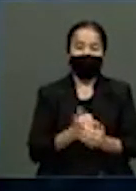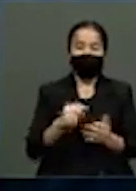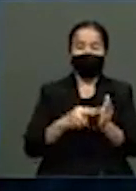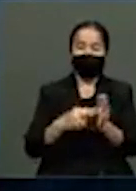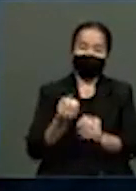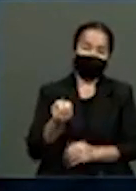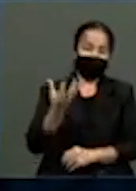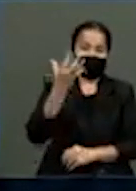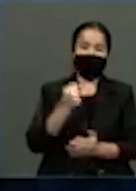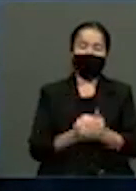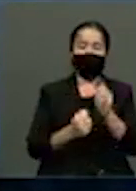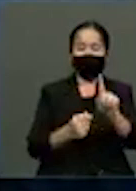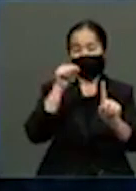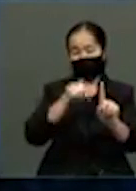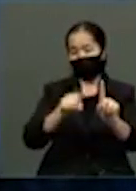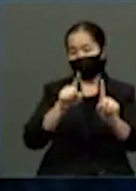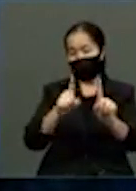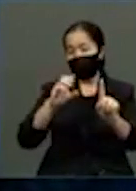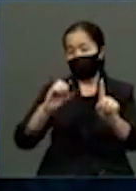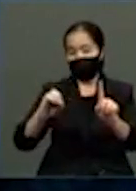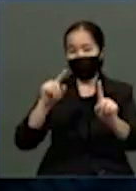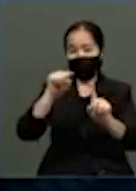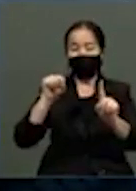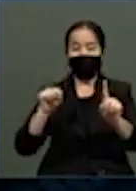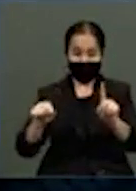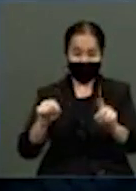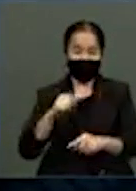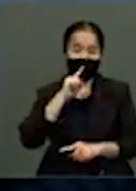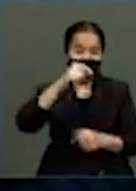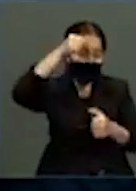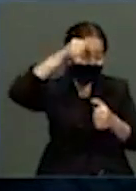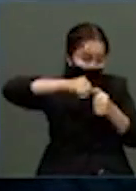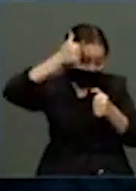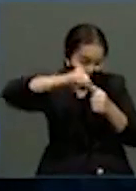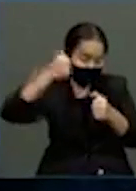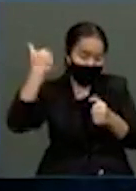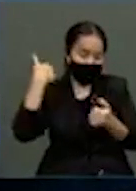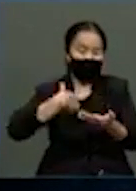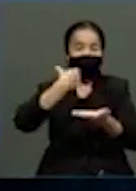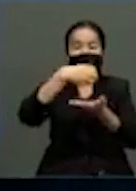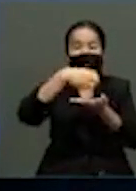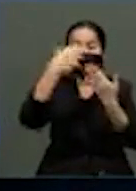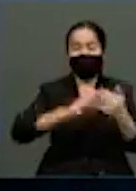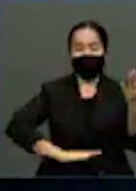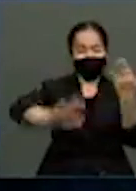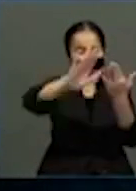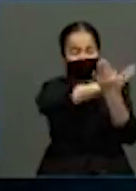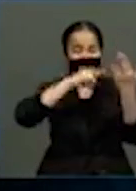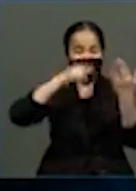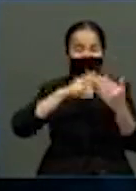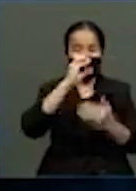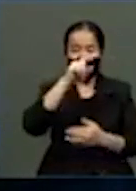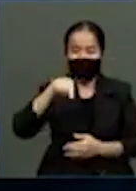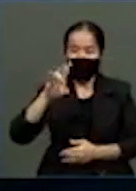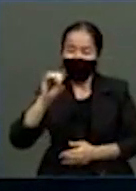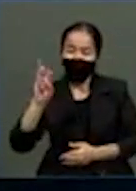ครับ 1.10นะครับจำได้นะครับที่ผมรายงานว่าของทั้งประเทศเรา 0.7 0.6 โดยประมาณอัน